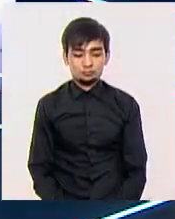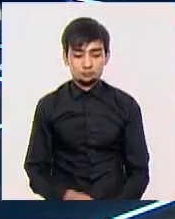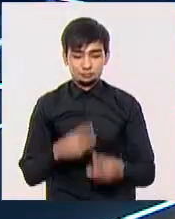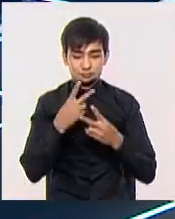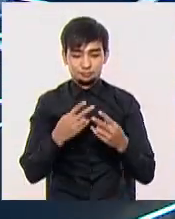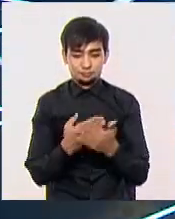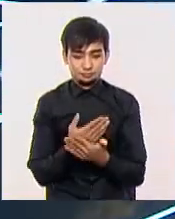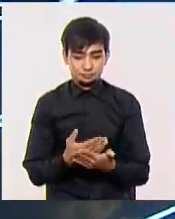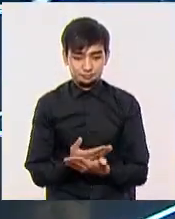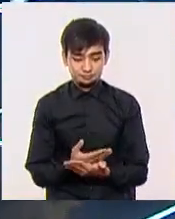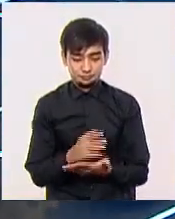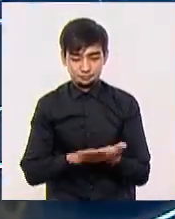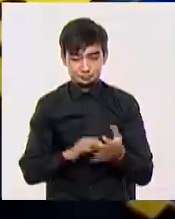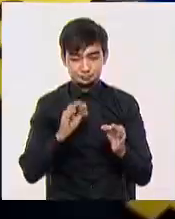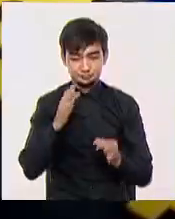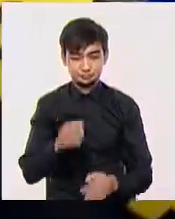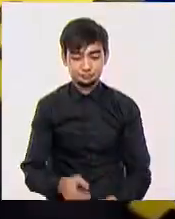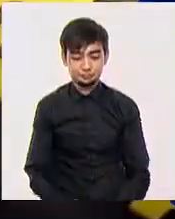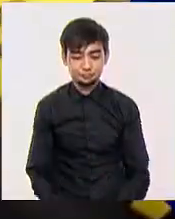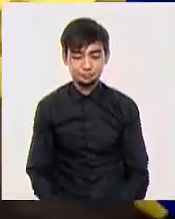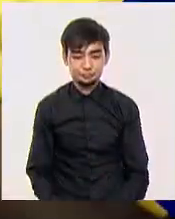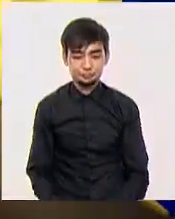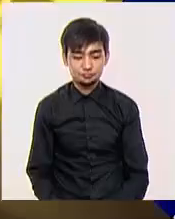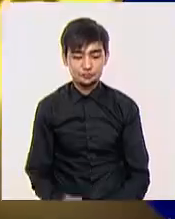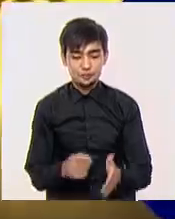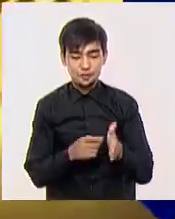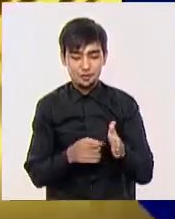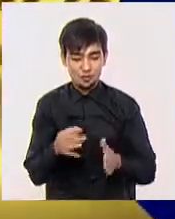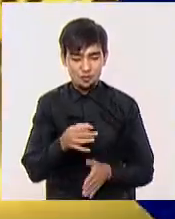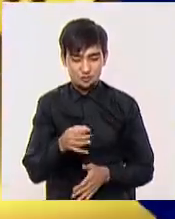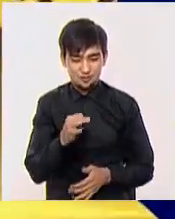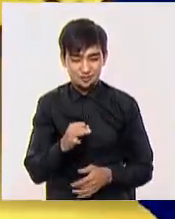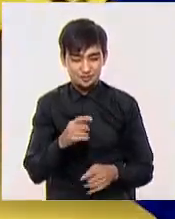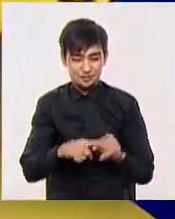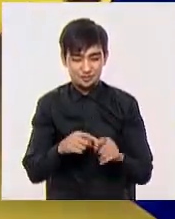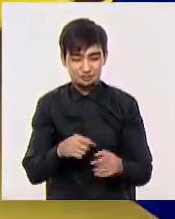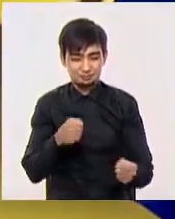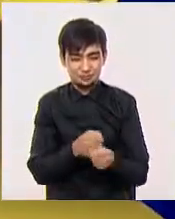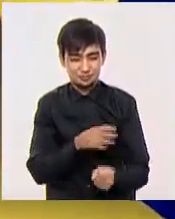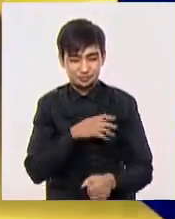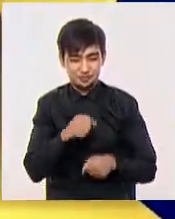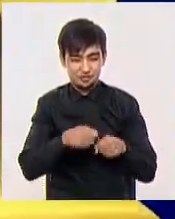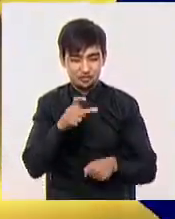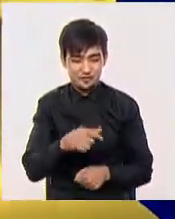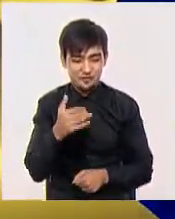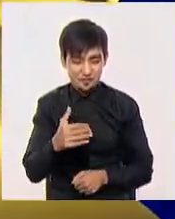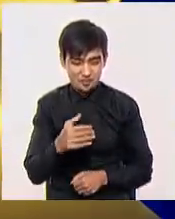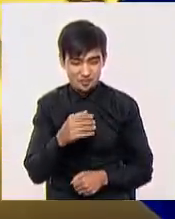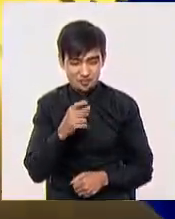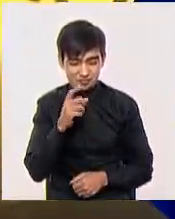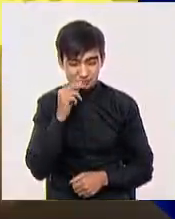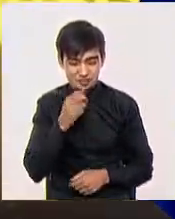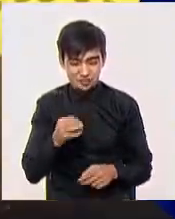Вы смотрите новости Информбюро. Продолжаем выпуск. В Карагандинской области родные сбитого насмерть велосипедиста ставят под